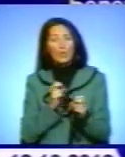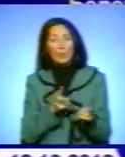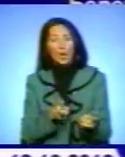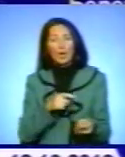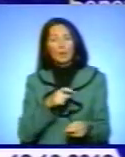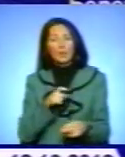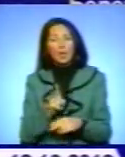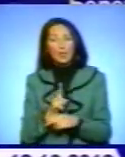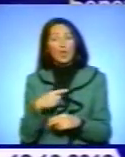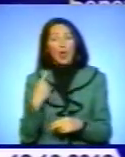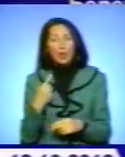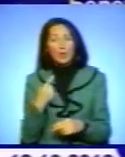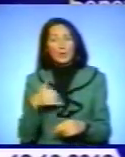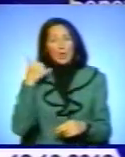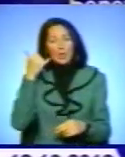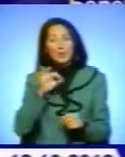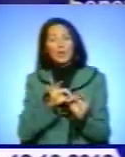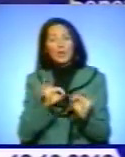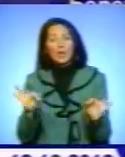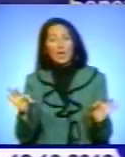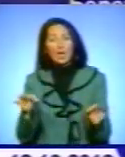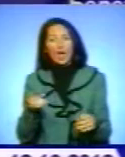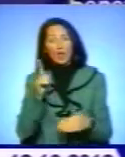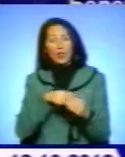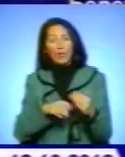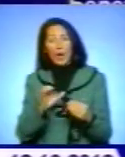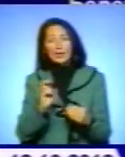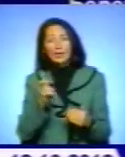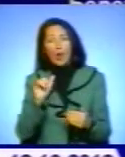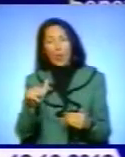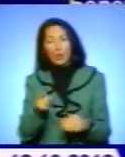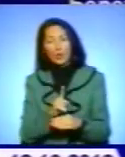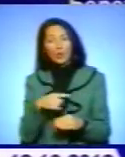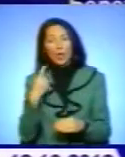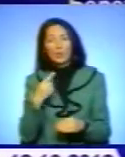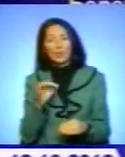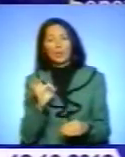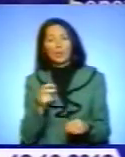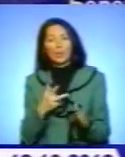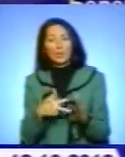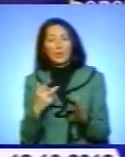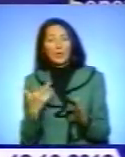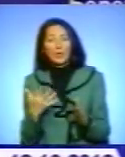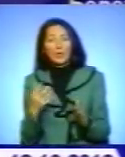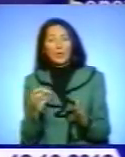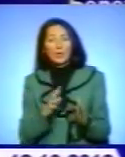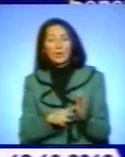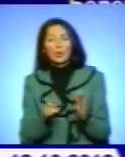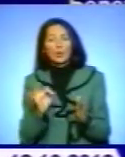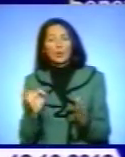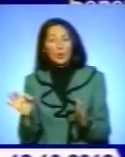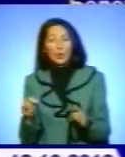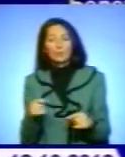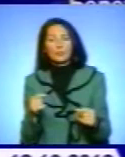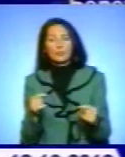області. Телефонна лінія довіри УСБУ в Тернопільській області 0352 52 90 00.